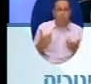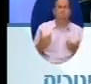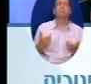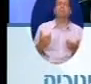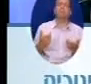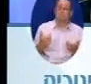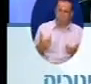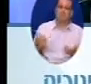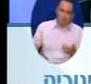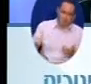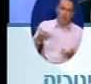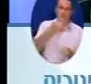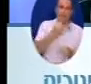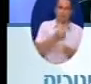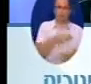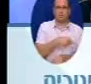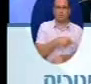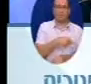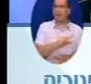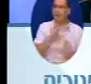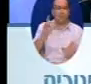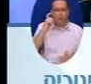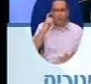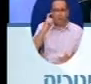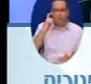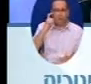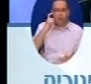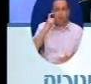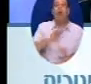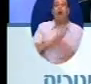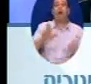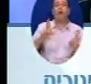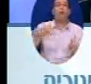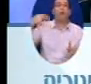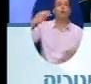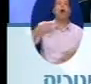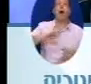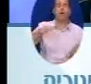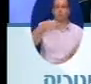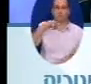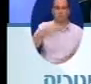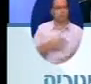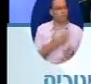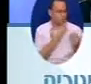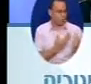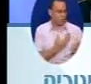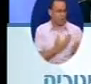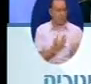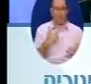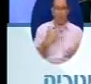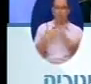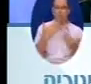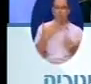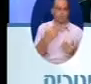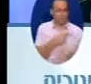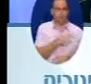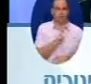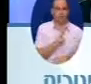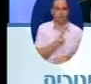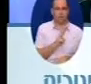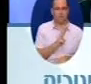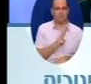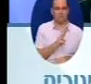חבר'ה, לכו על זה. אין חשש. יכול להיות רק יותר טוב. תודה רבה. תודה. אני רוצה להודות לשמוליק על ההמלצה הזאת. אז